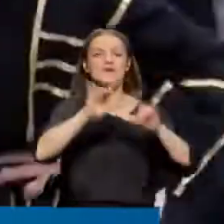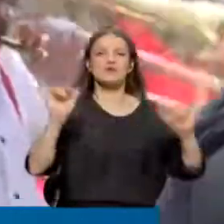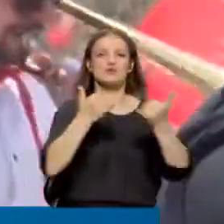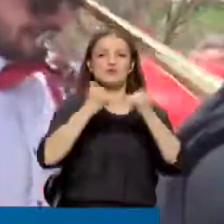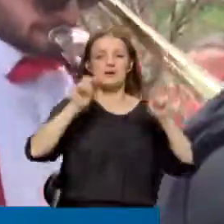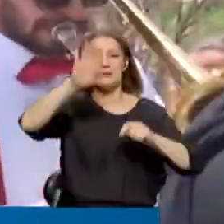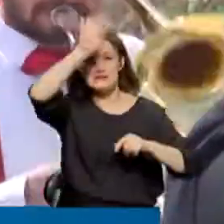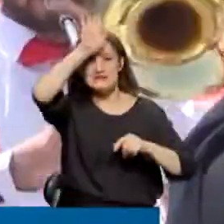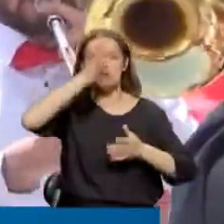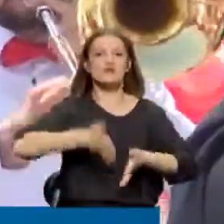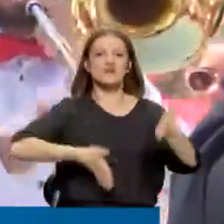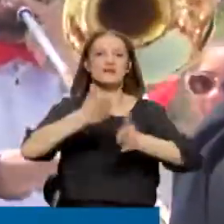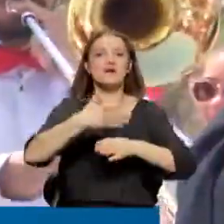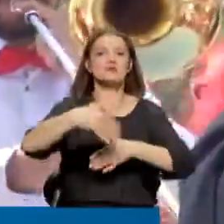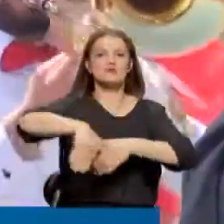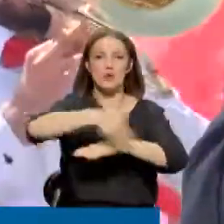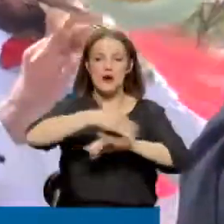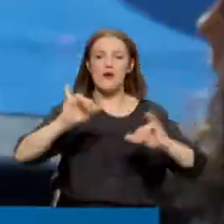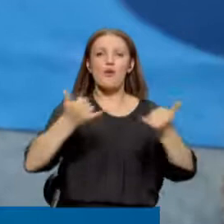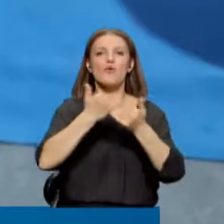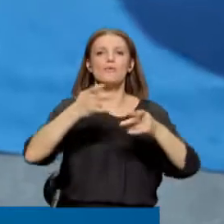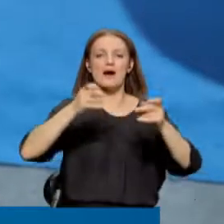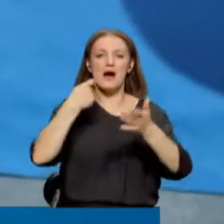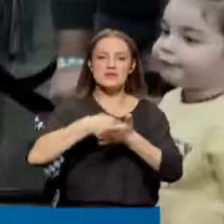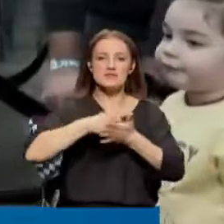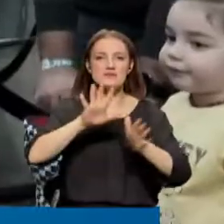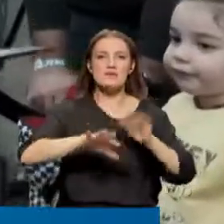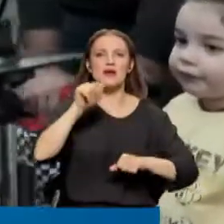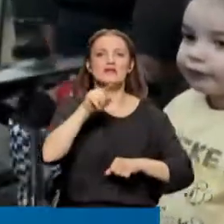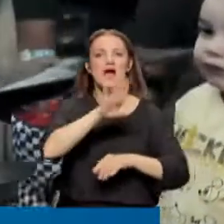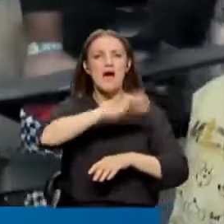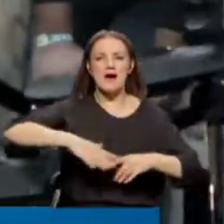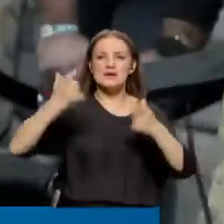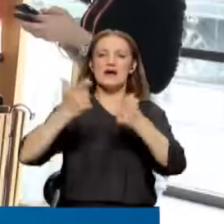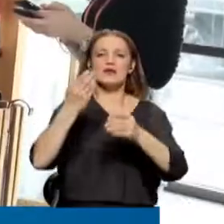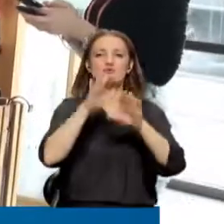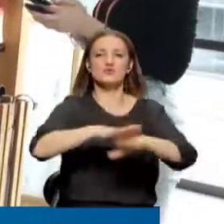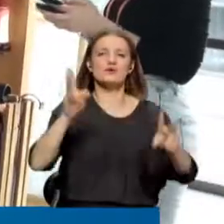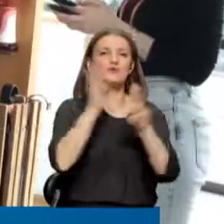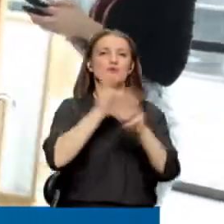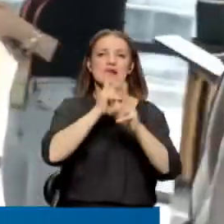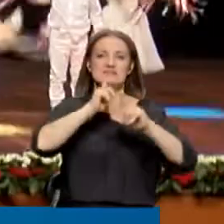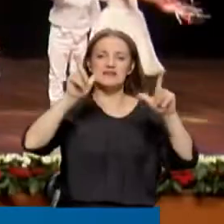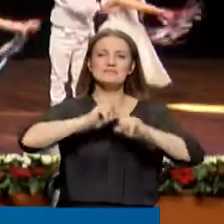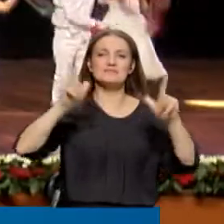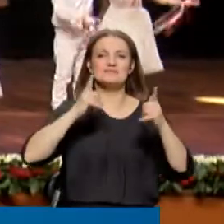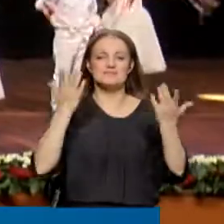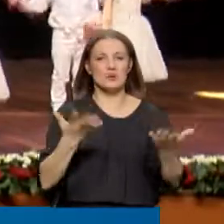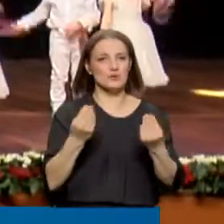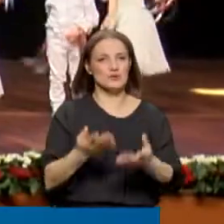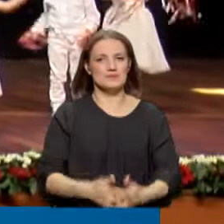kutlamalar. İstanbul'da da caddeler, sokaklar, oyun parkları, alışveriş merkezleri, her yerden çocuk kahkahaları yükseldi.